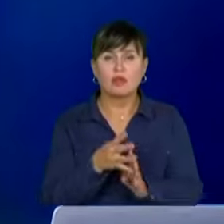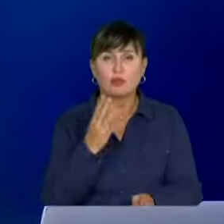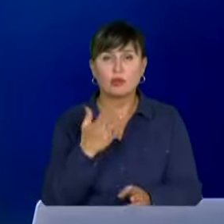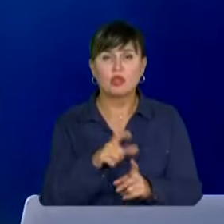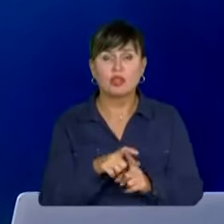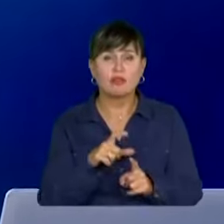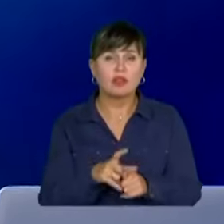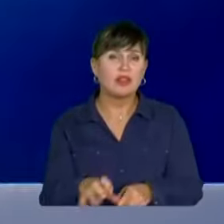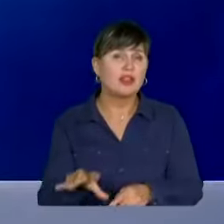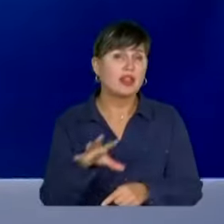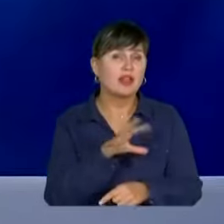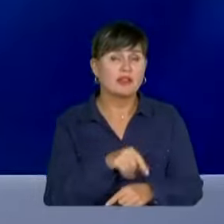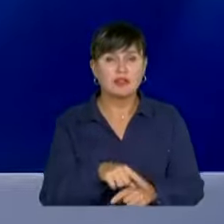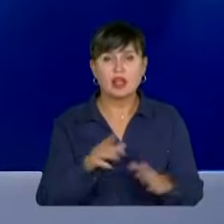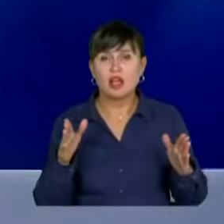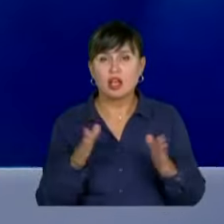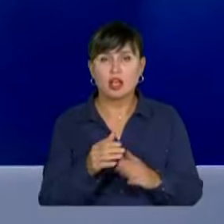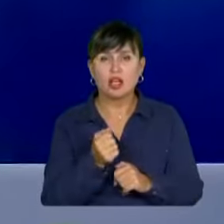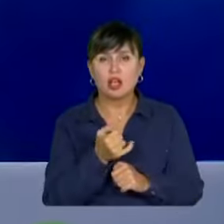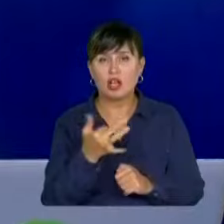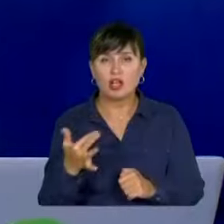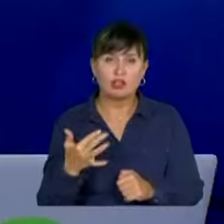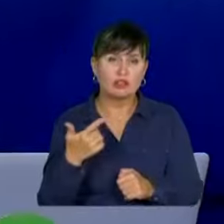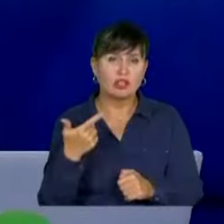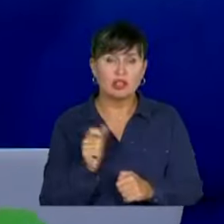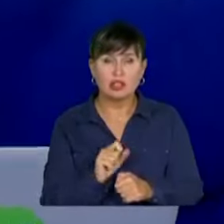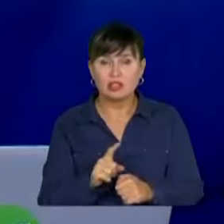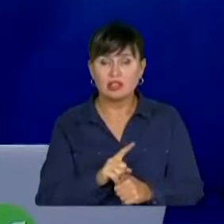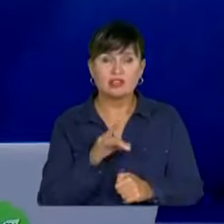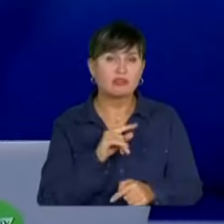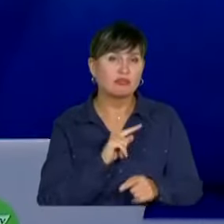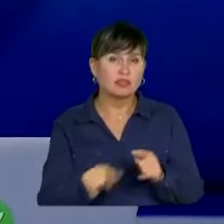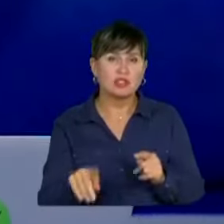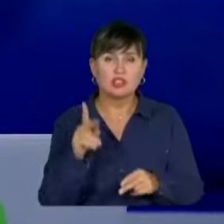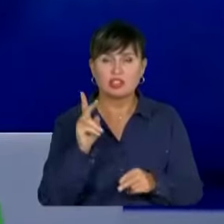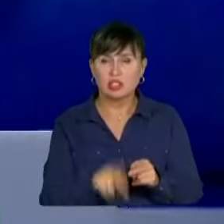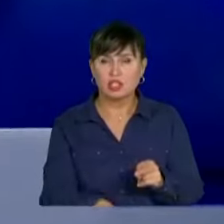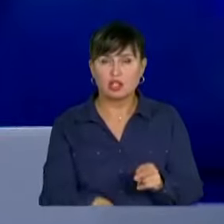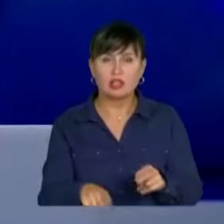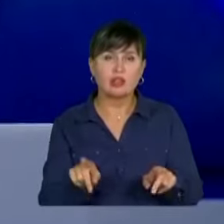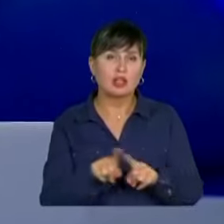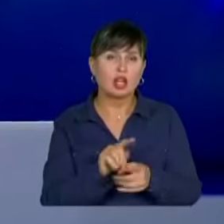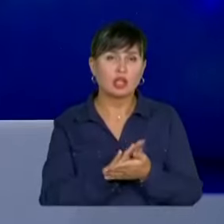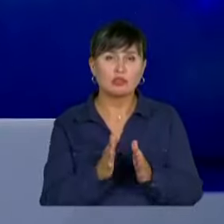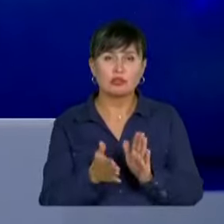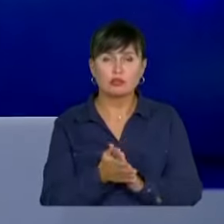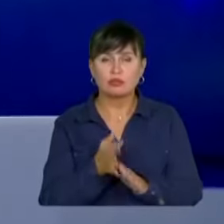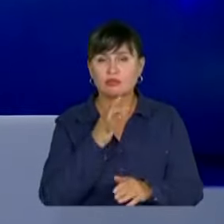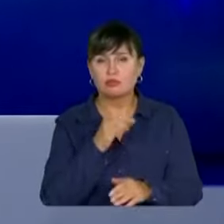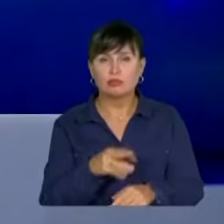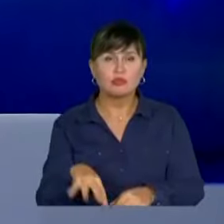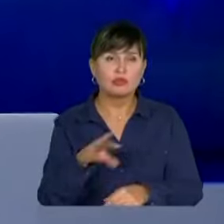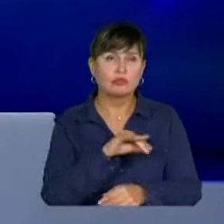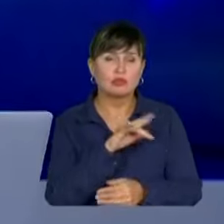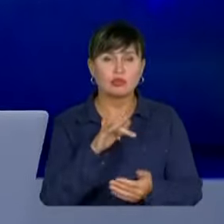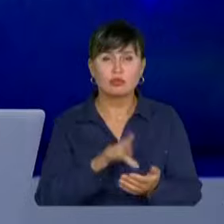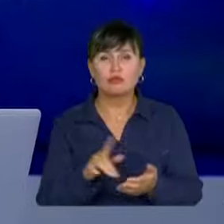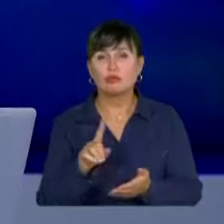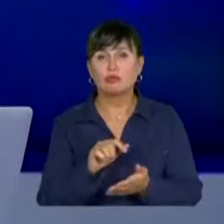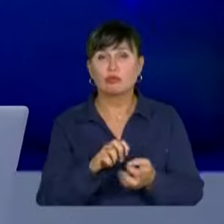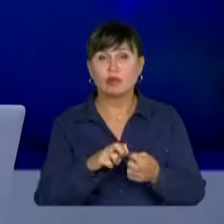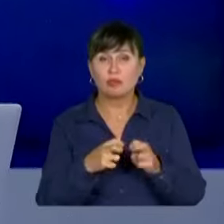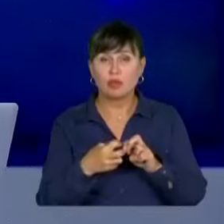словам, на всех АЗС ограниченное количество жиженого топлива, и оно быстро заканчивается. Такая ситуация отмечается по всему городу. В чем